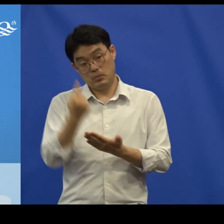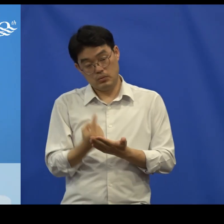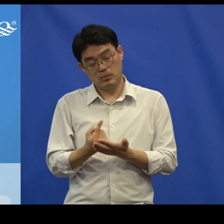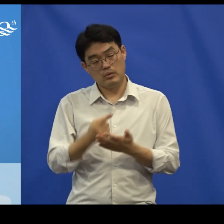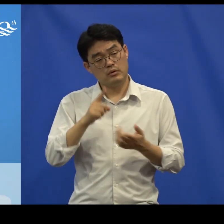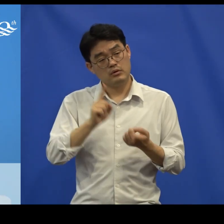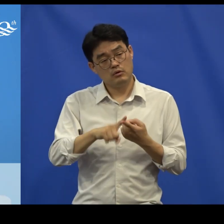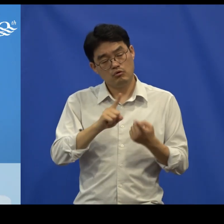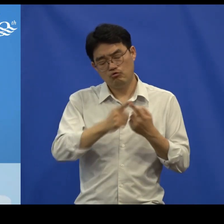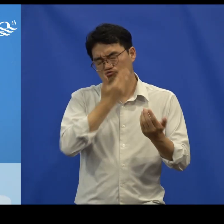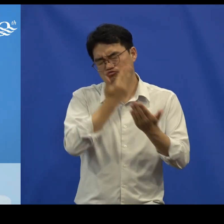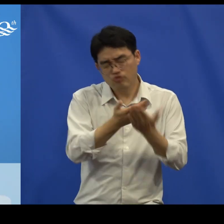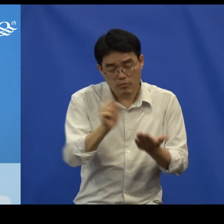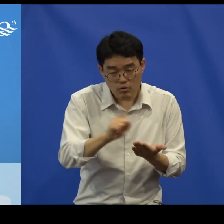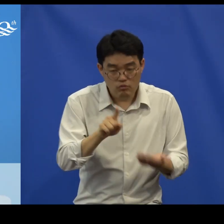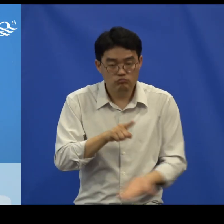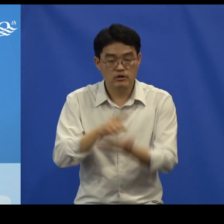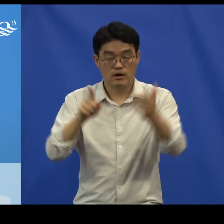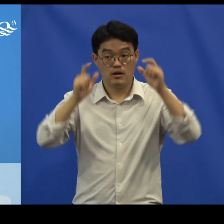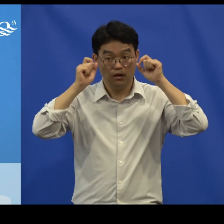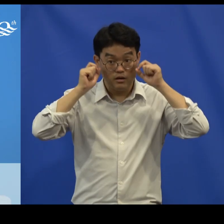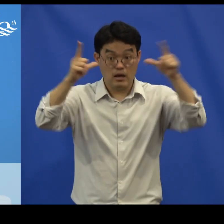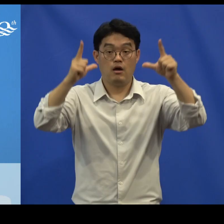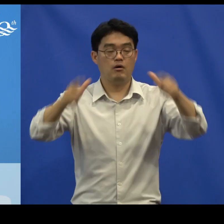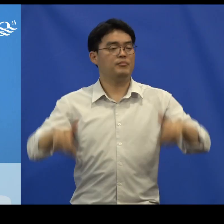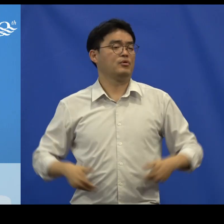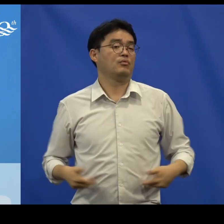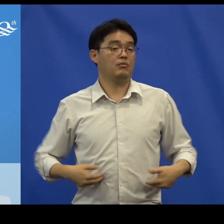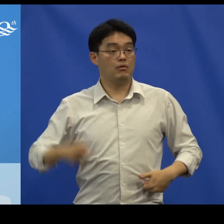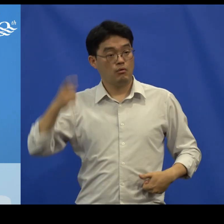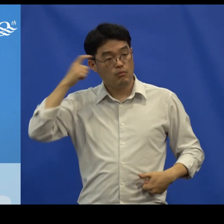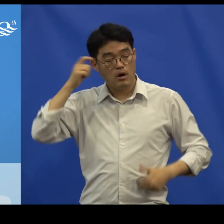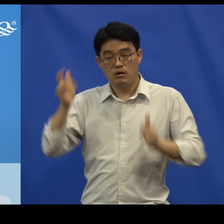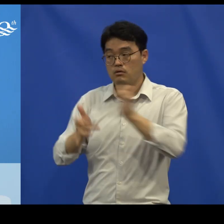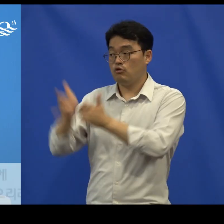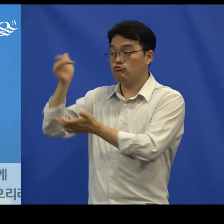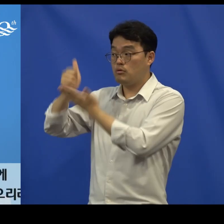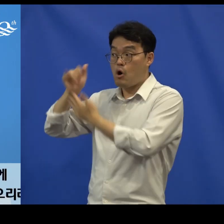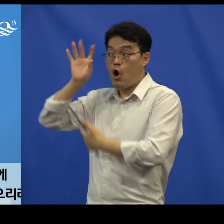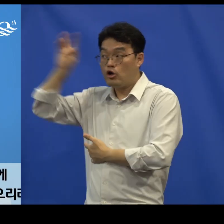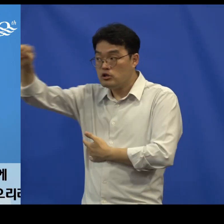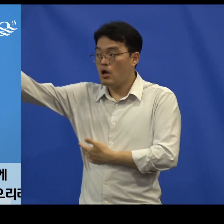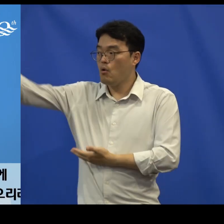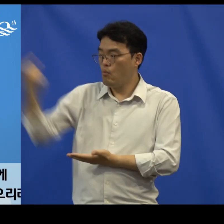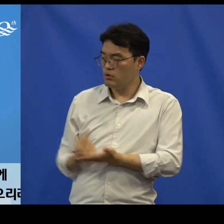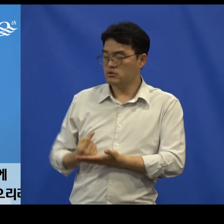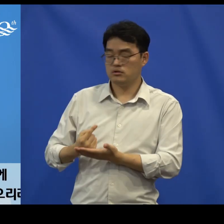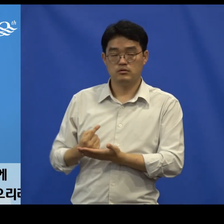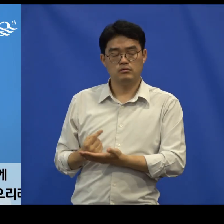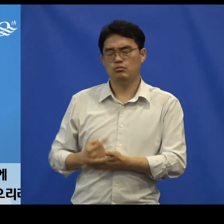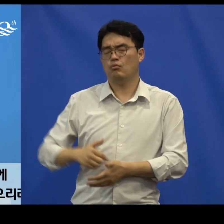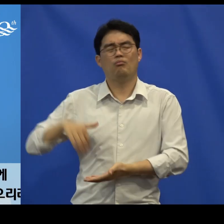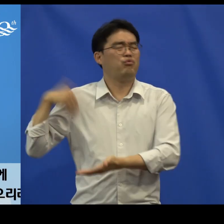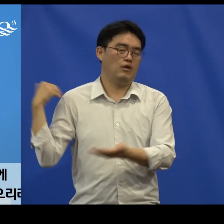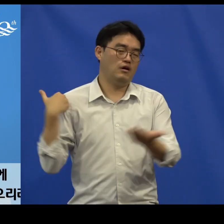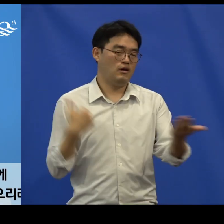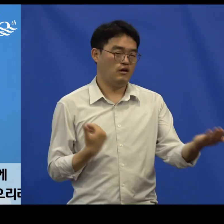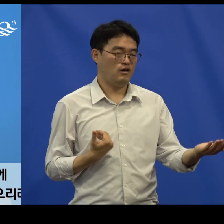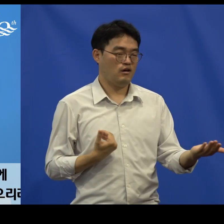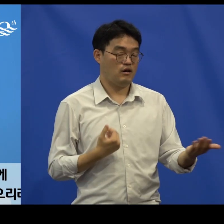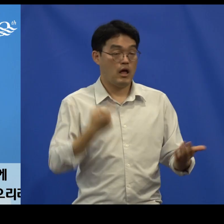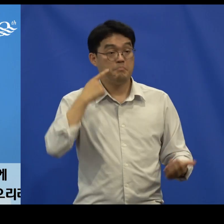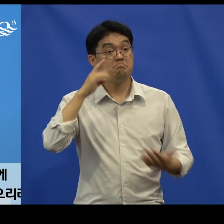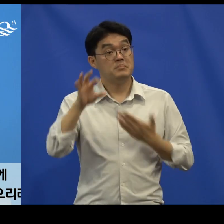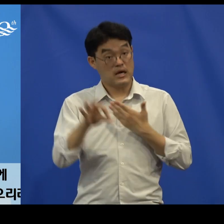깨어있으라. 어느 날에 너희 주가 임할런지 너희가 알지 못함이니라. 너희도 아는 바니 만일 집주인이 도둑이